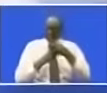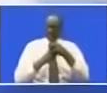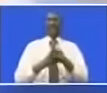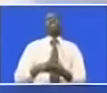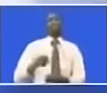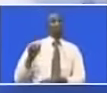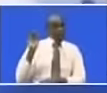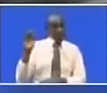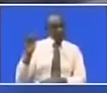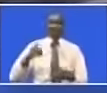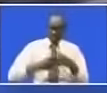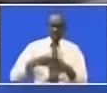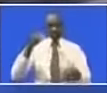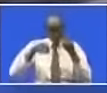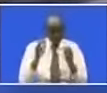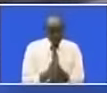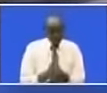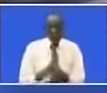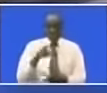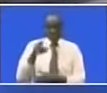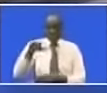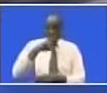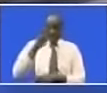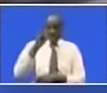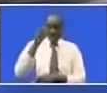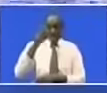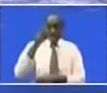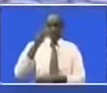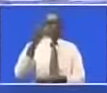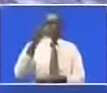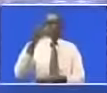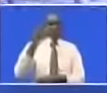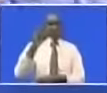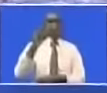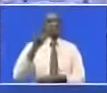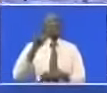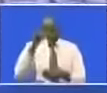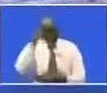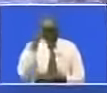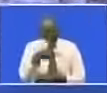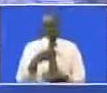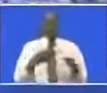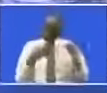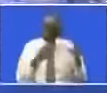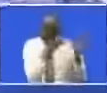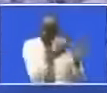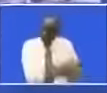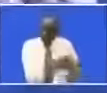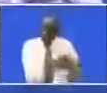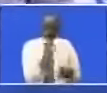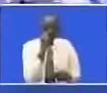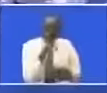had started. This is Monduli Village in Arusha, Tanzania, the stronghold of Chadema's Edward Lowassa,